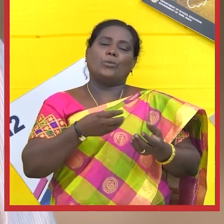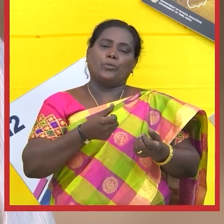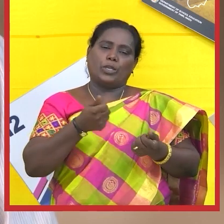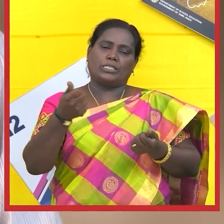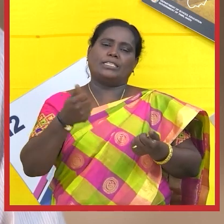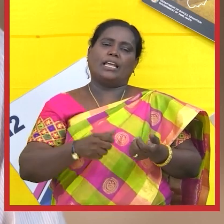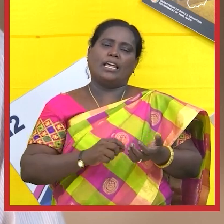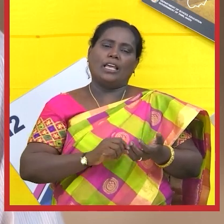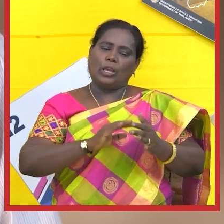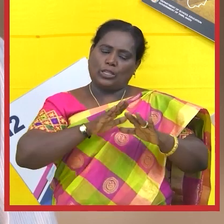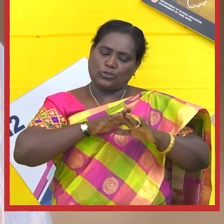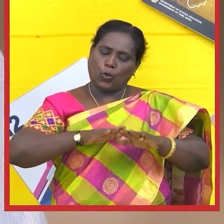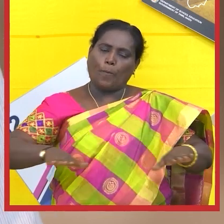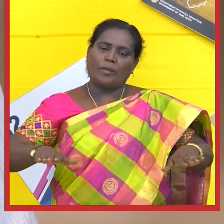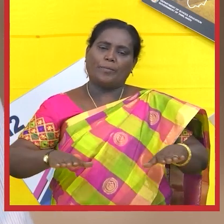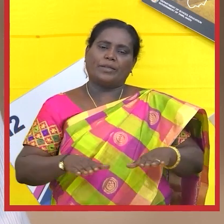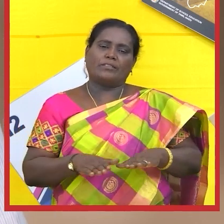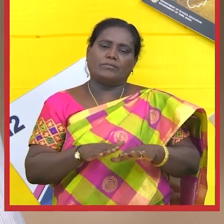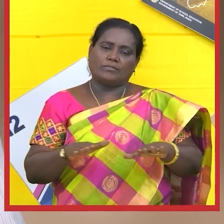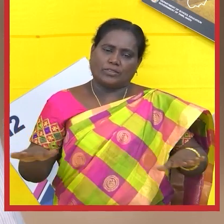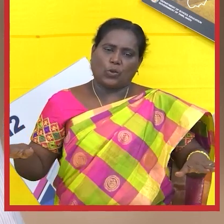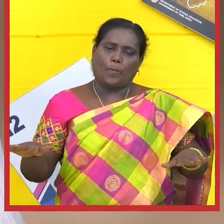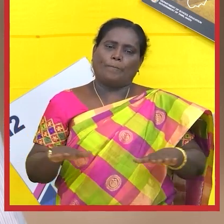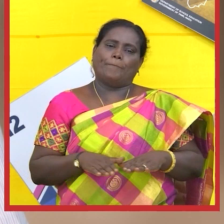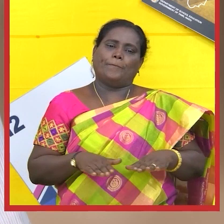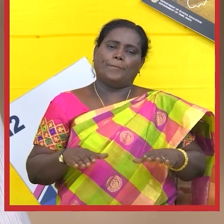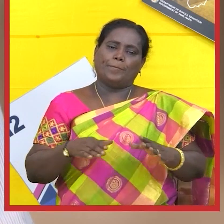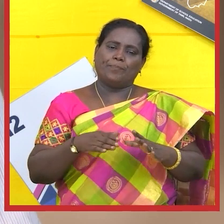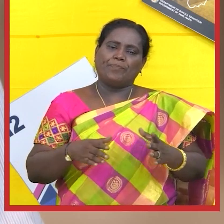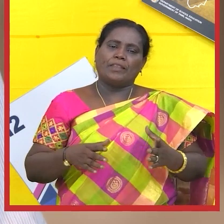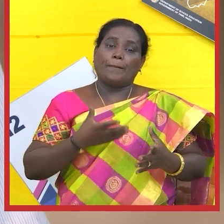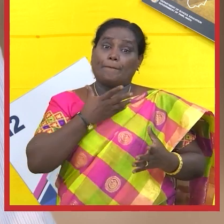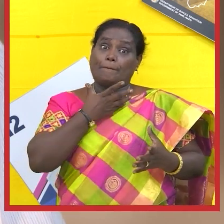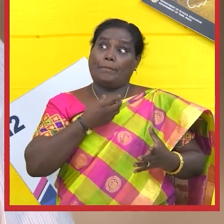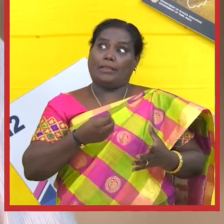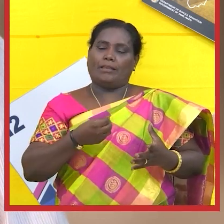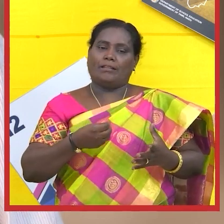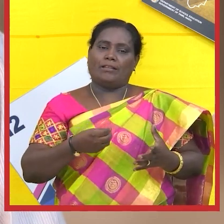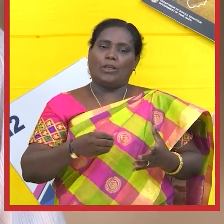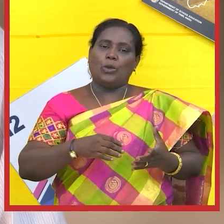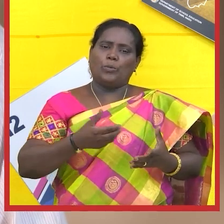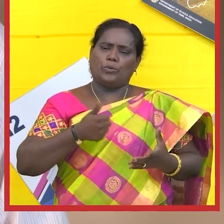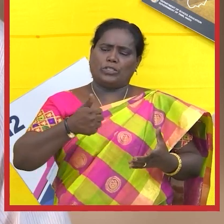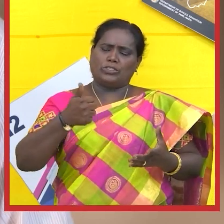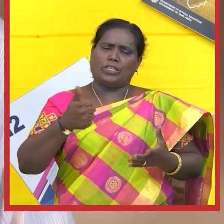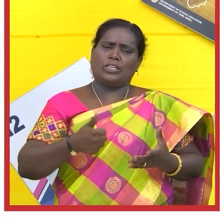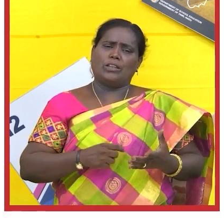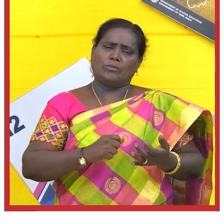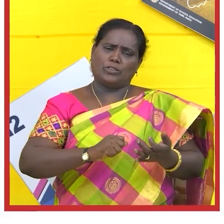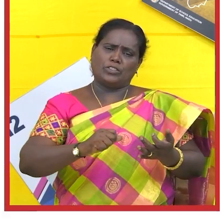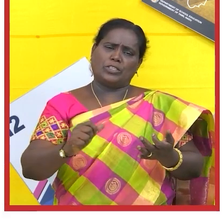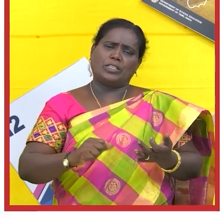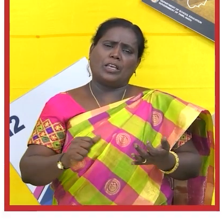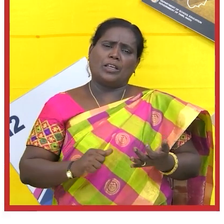தேவதாசி முறையை முழுமையாக ஒழிக்க வேண்டும் என்பதற்காக தந்தை பெரியார் அவர்கள் முயற்சி செய்கிறார். அது மட்டுமல்ல,